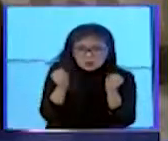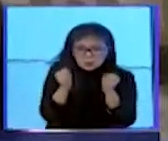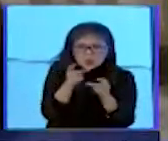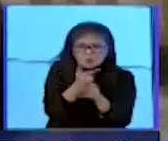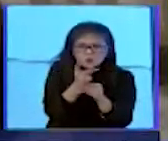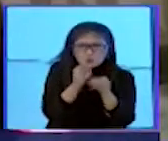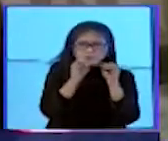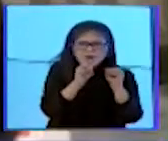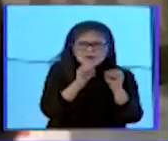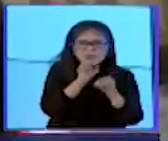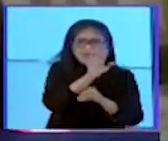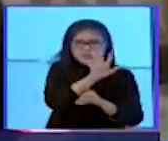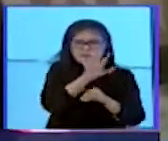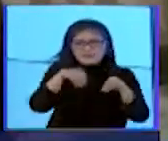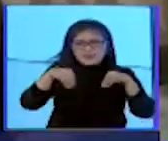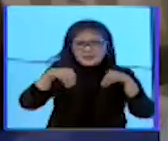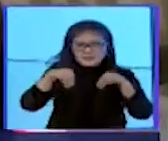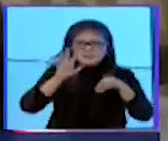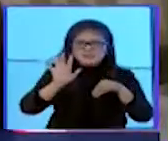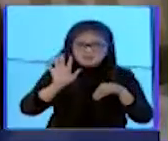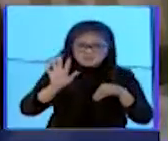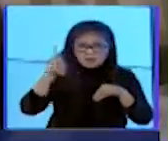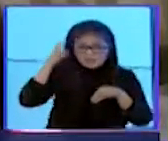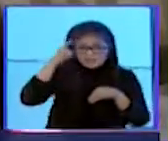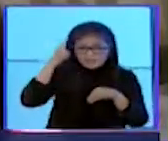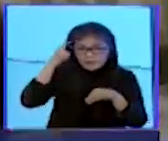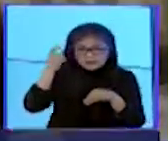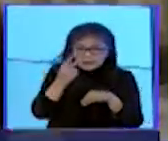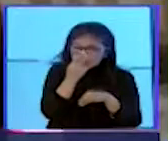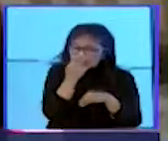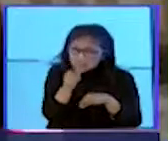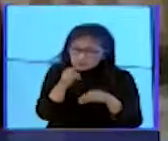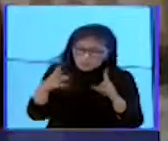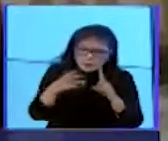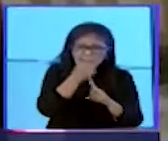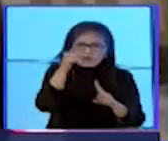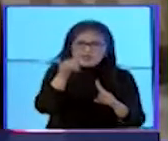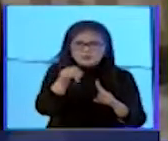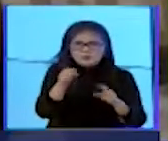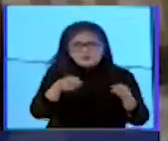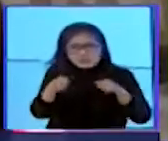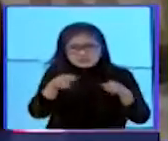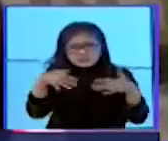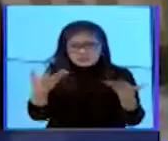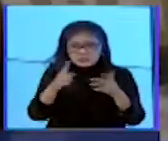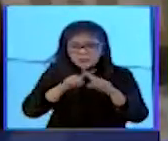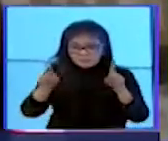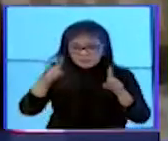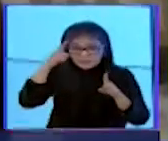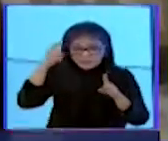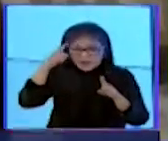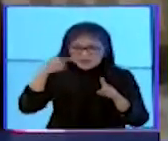gitu jadi pemerintah tidak melihat pada pencapaian materinya tapi bagaimana proses pembelajaran tetap